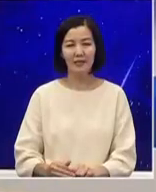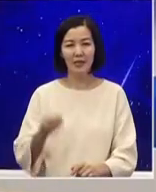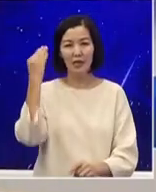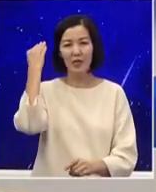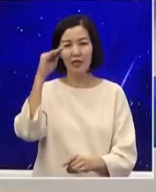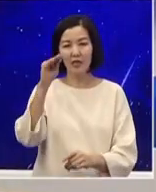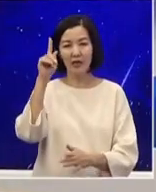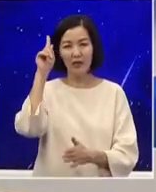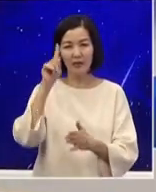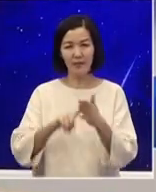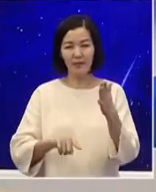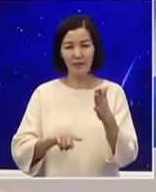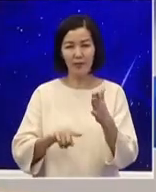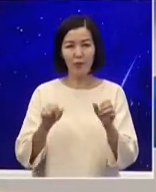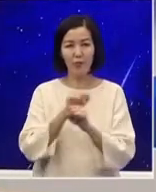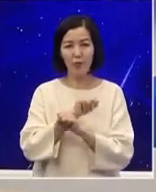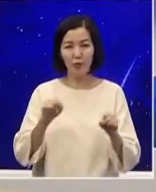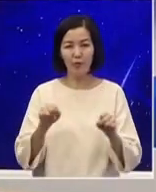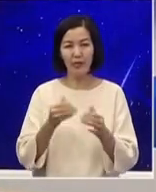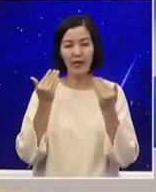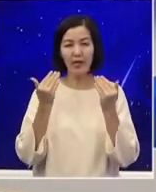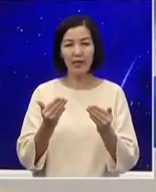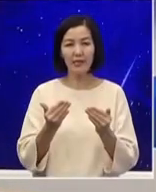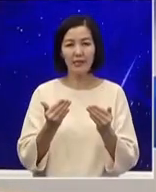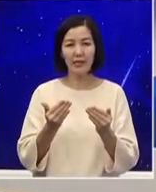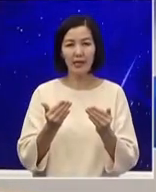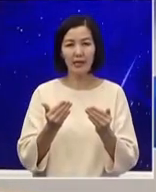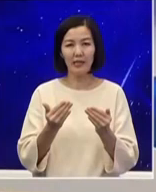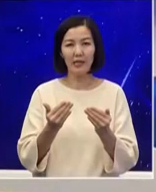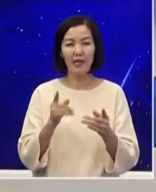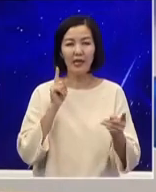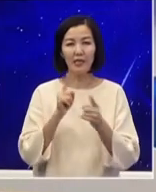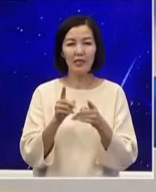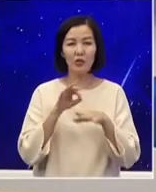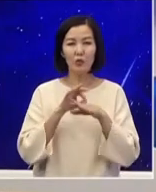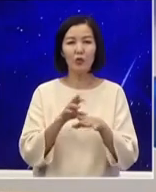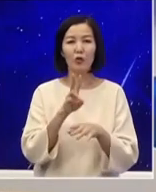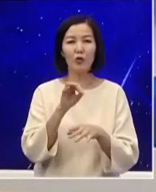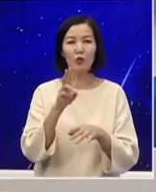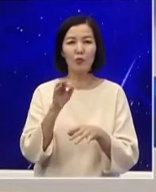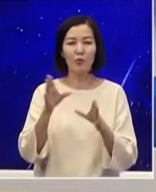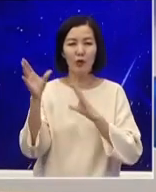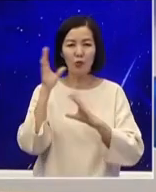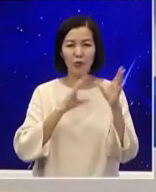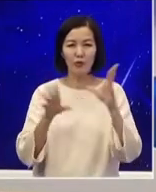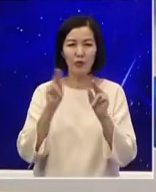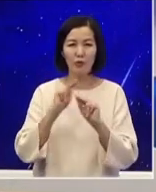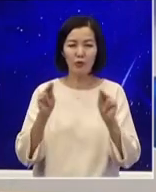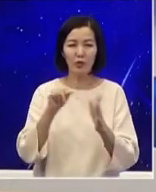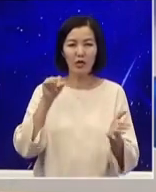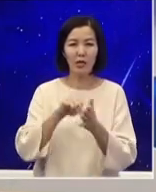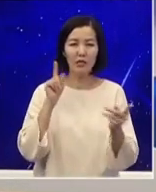Жат ағым жарға жығады. Өңірде деструктивті діни ағым ұстанушыларымен кездесу өтті. Нұрмүбәрәк университетінің ұстаздары